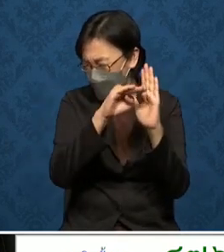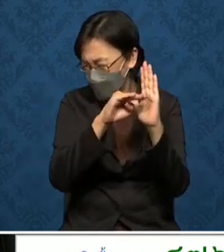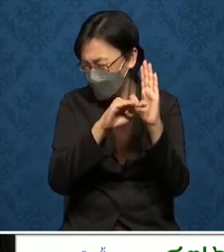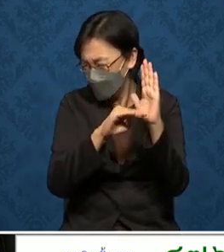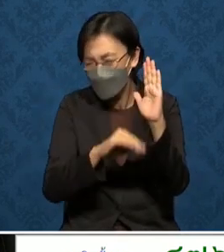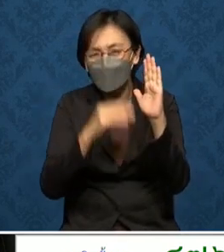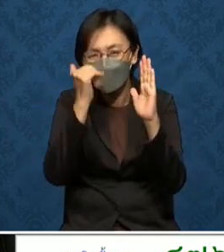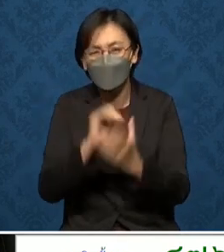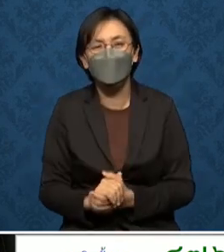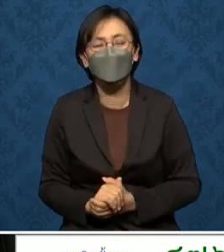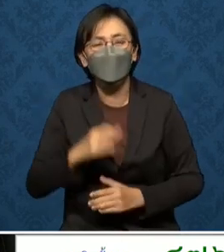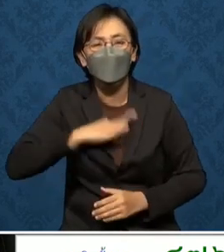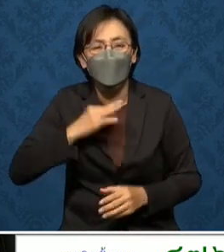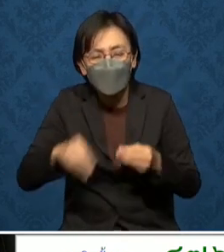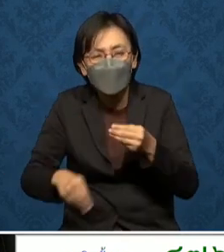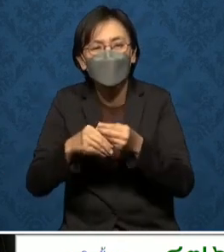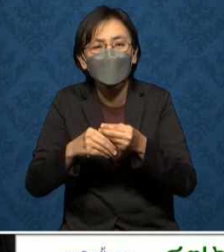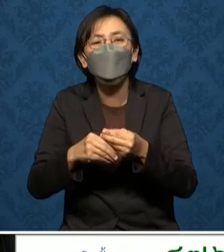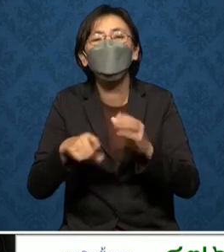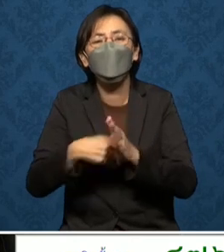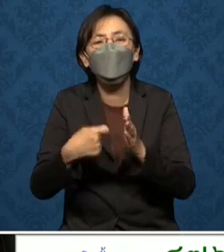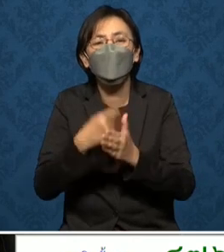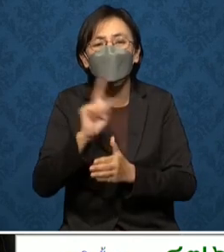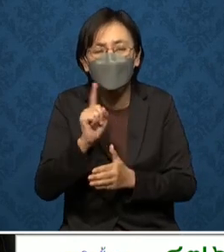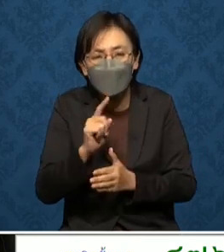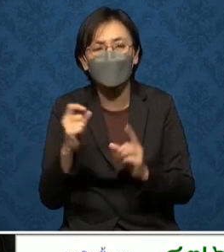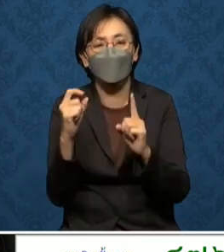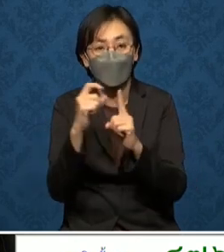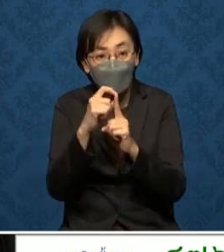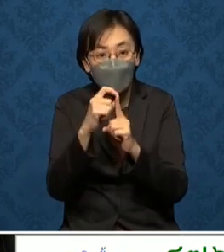คอเม้